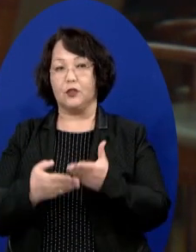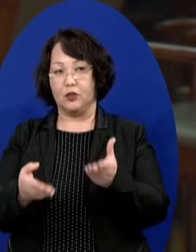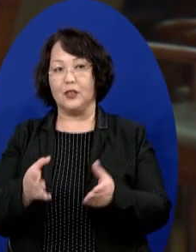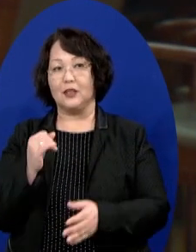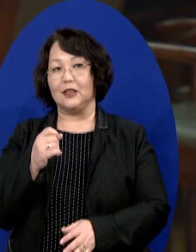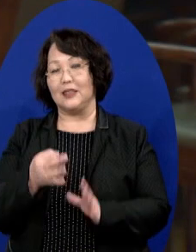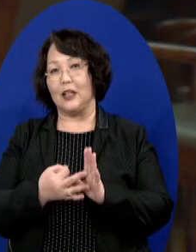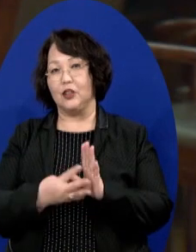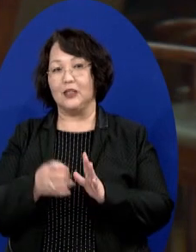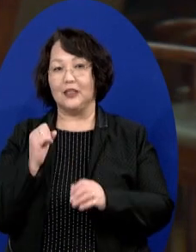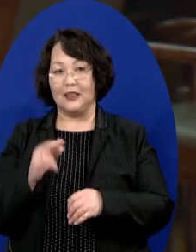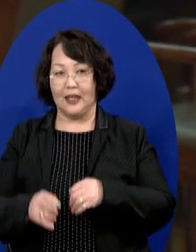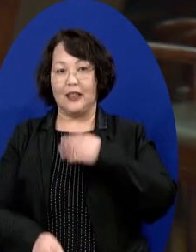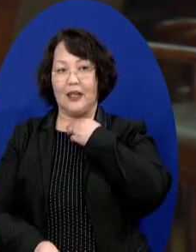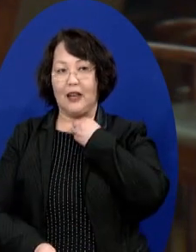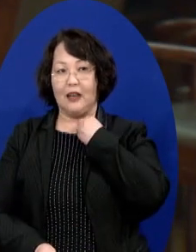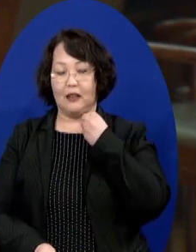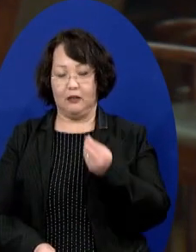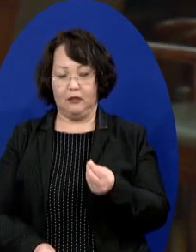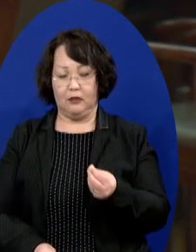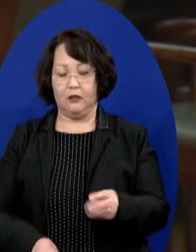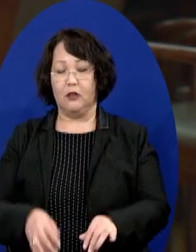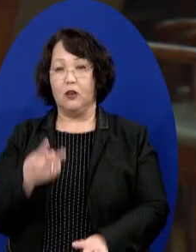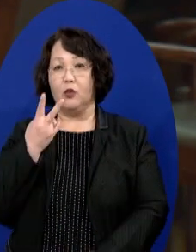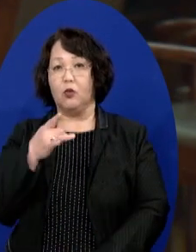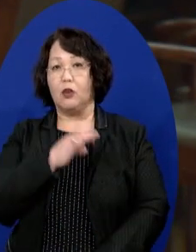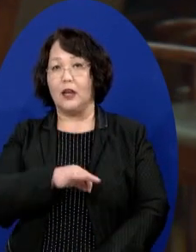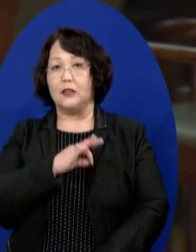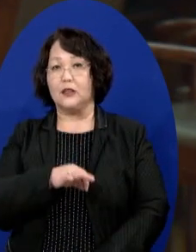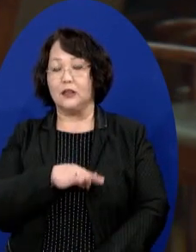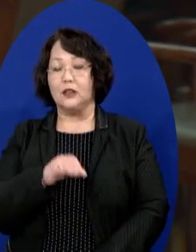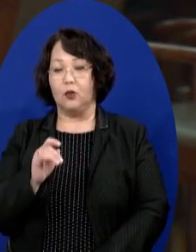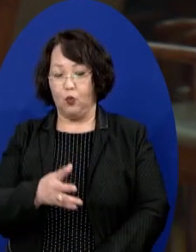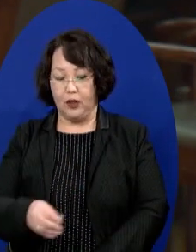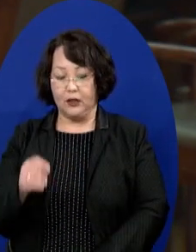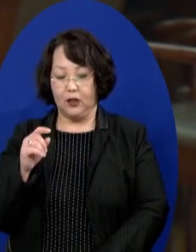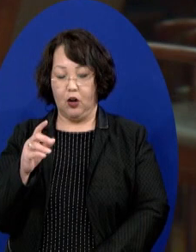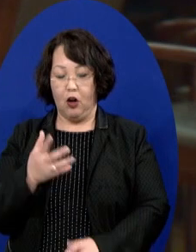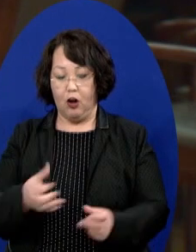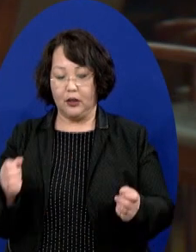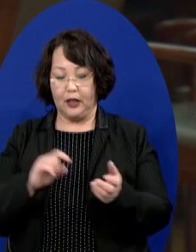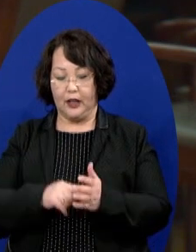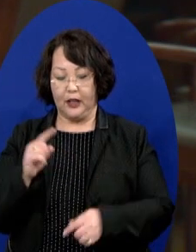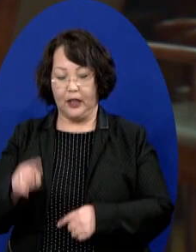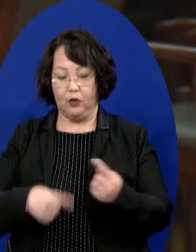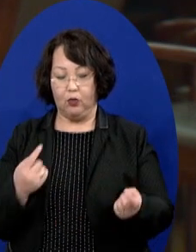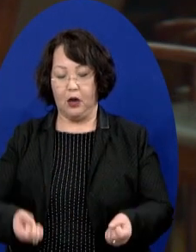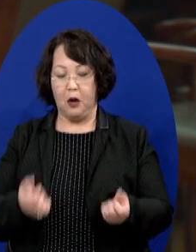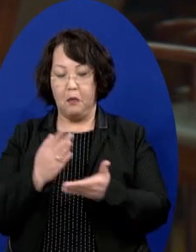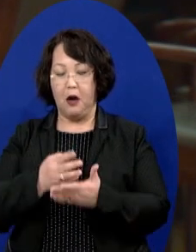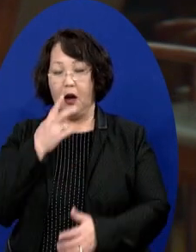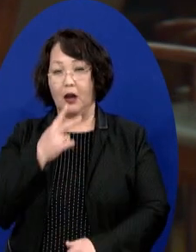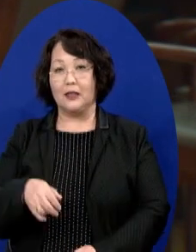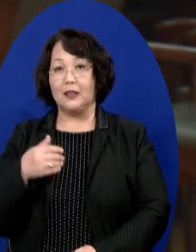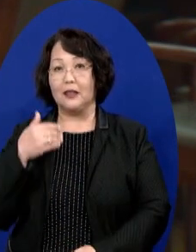сая төгрөгийнхөө одоо үр ашиг нь бол одоо тэрнээсээ хэд дахин илүү байгаа гэж бид бол харж байгаа. Цаашдаа